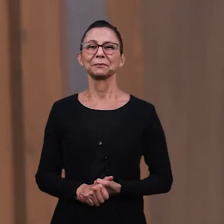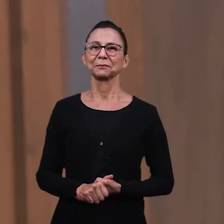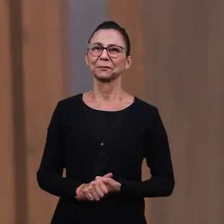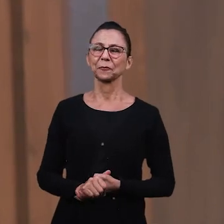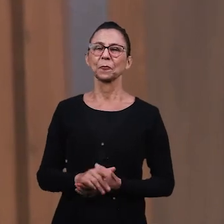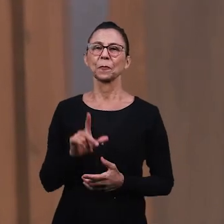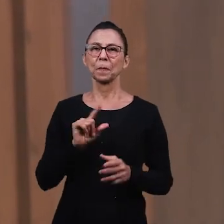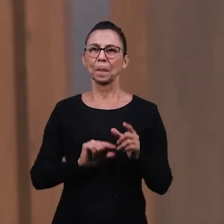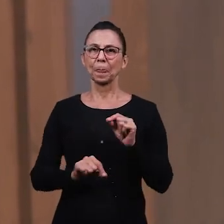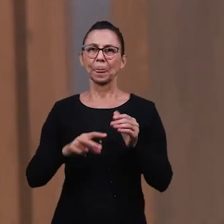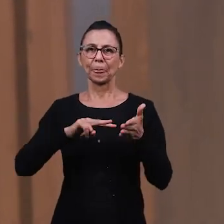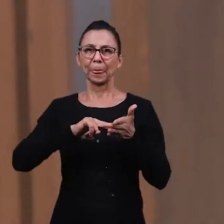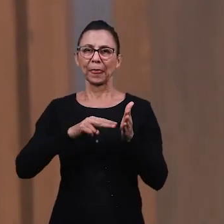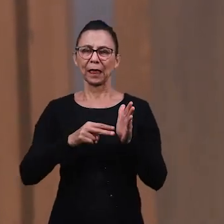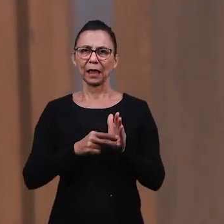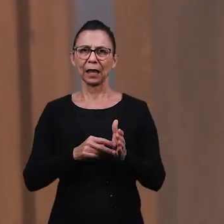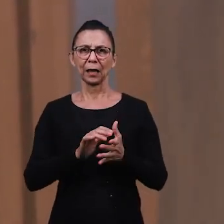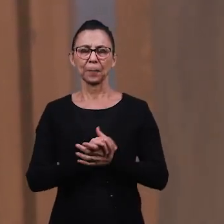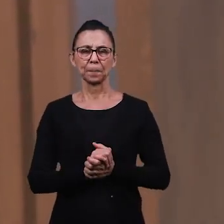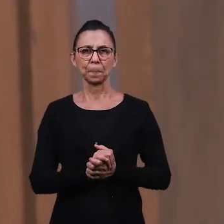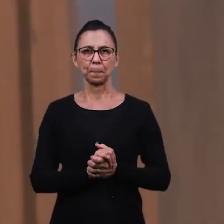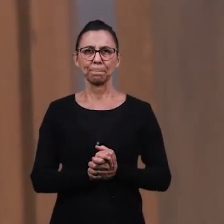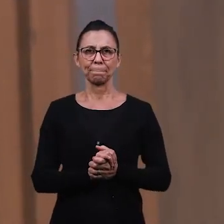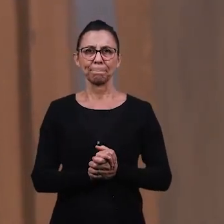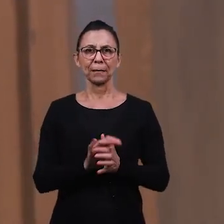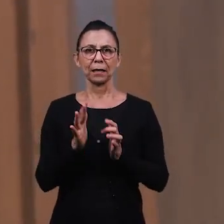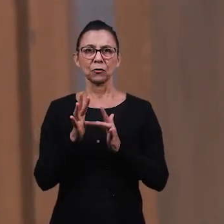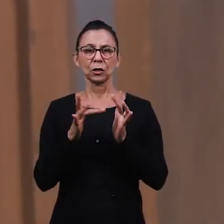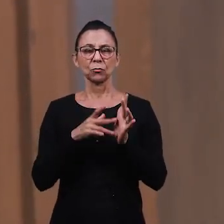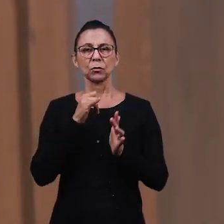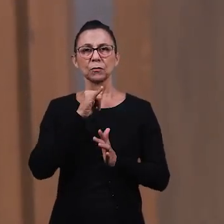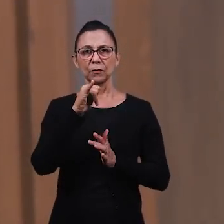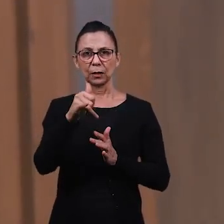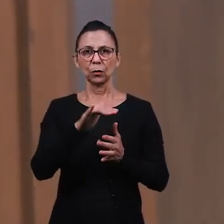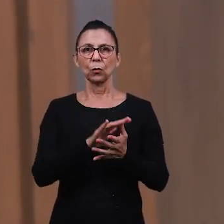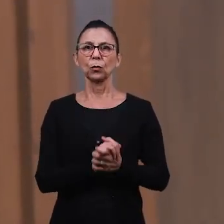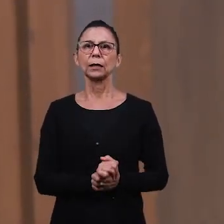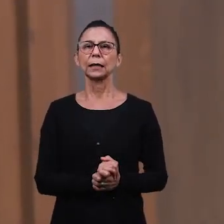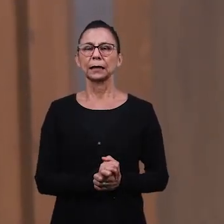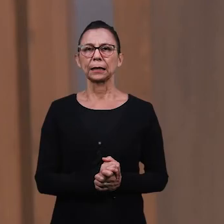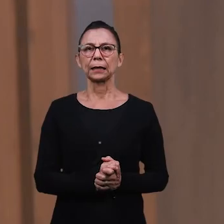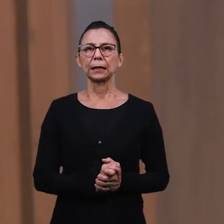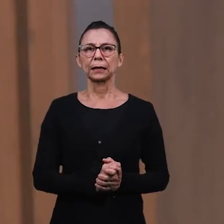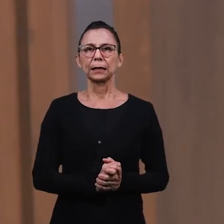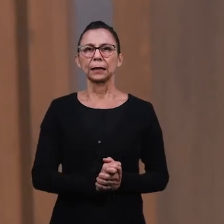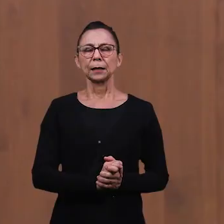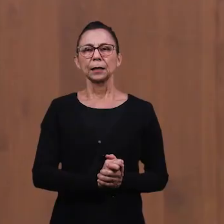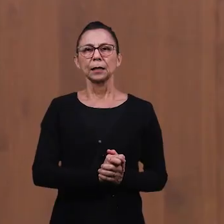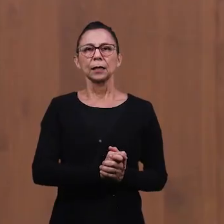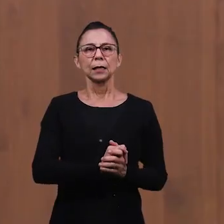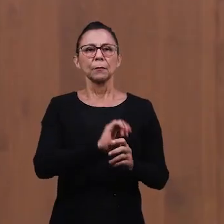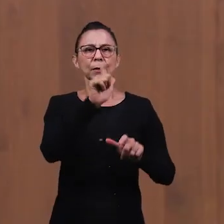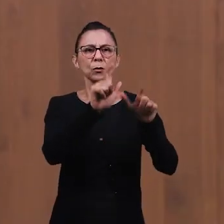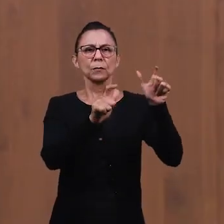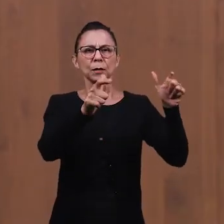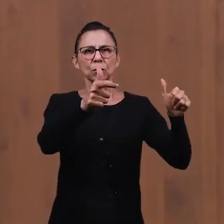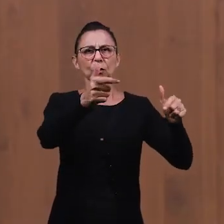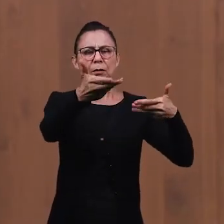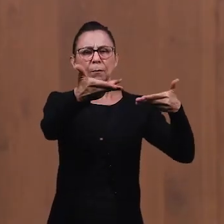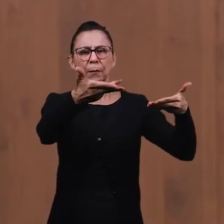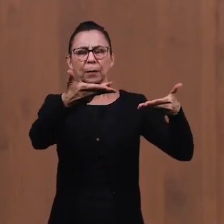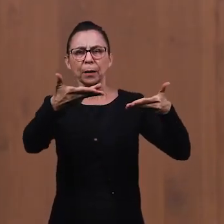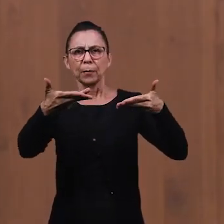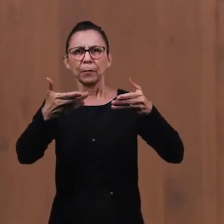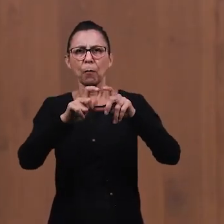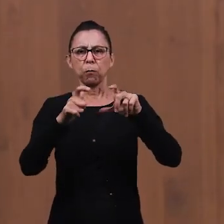sont choisis. Nous allons donc comprendre ce que Jésus voulait nous enseigner avec cette parabole. De Dieu le